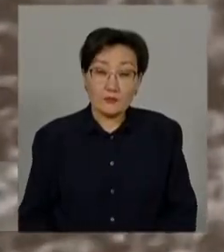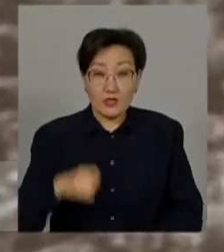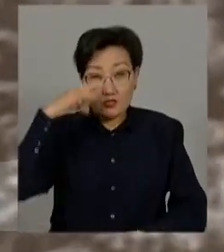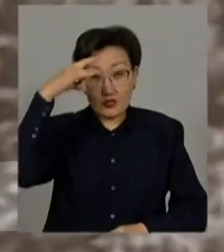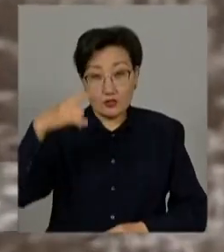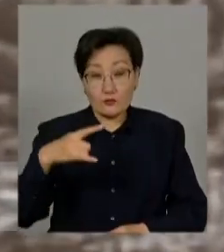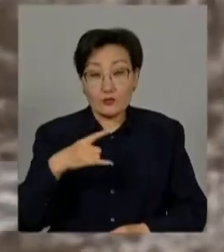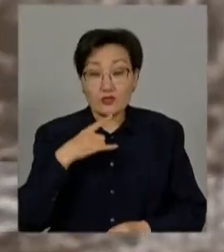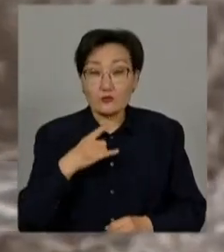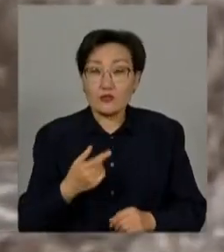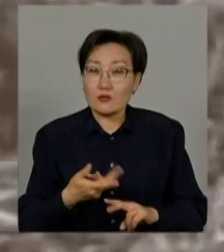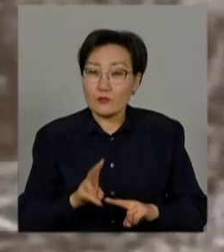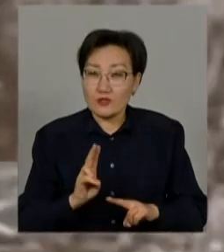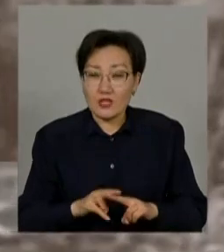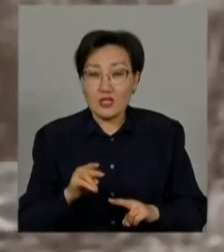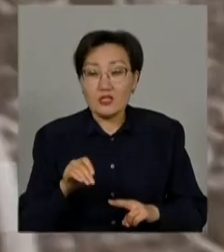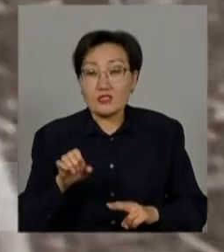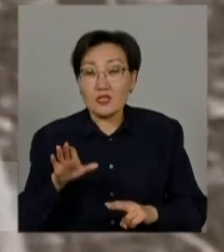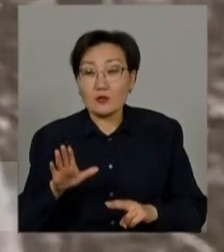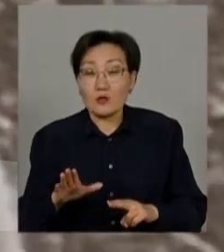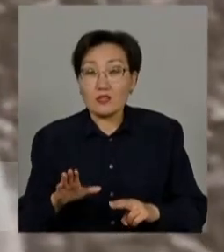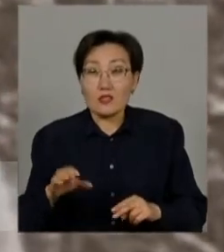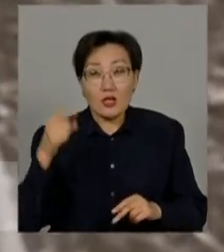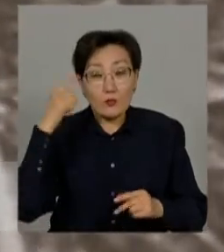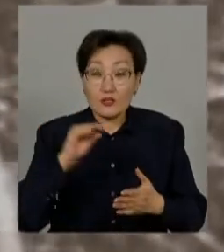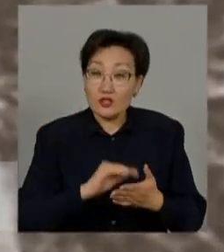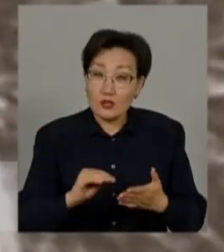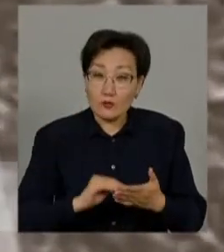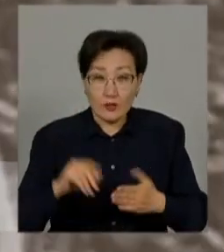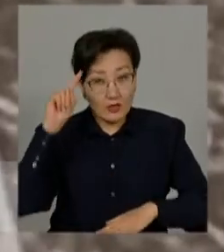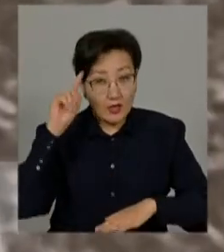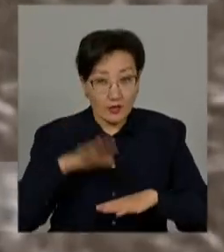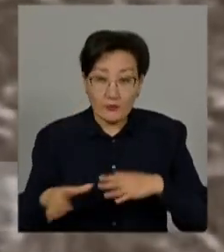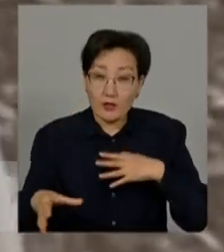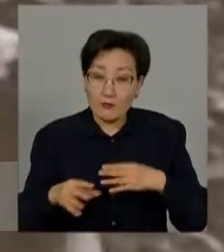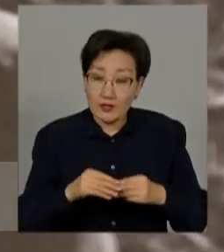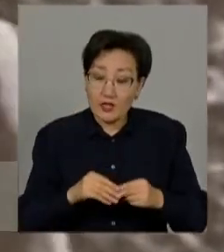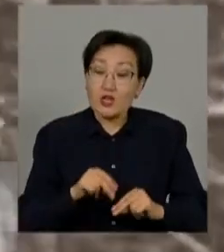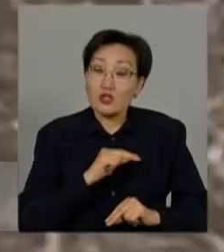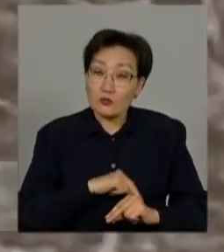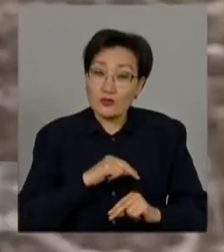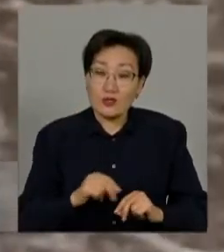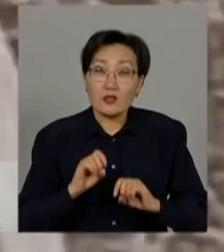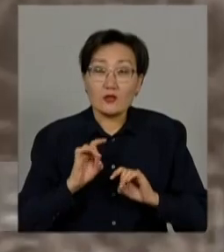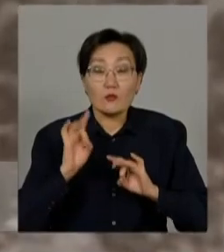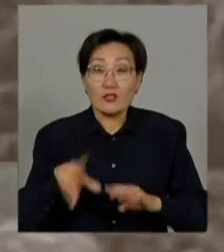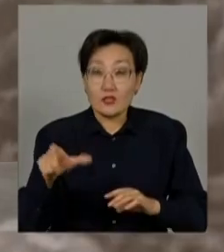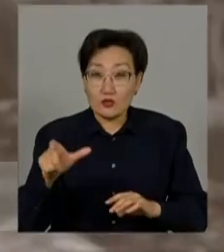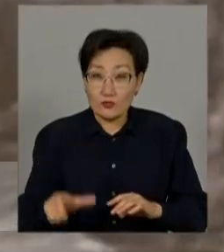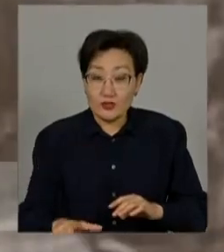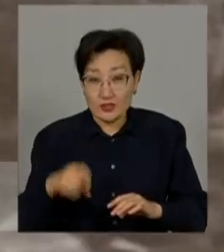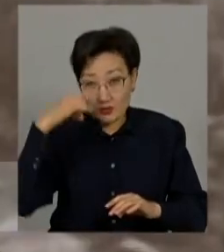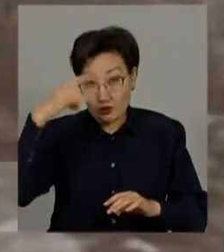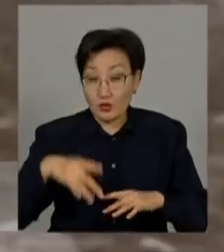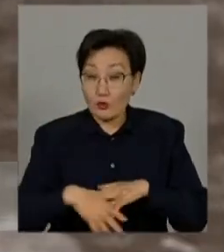Қазақтың жел қанатты жезгегі Кәкімбек Салықов ақындығы мен әкімдігін ұштастыра білген біртума дарын иесі. Кеңестік үкіметтің қазақ